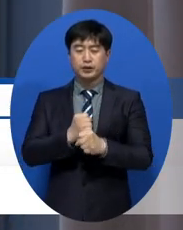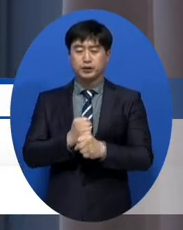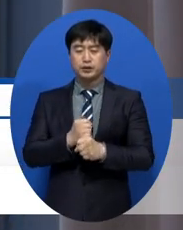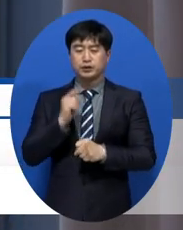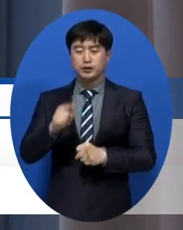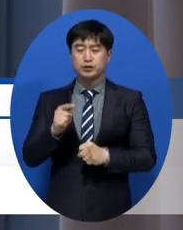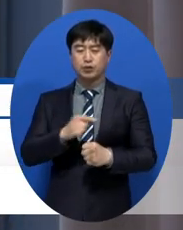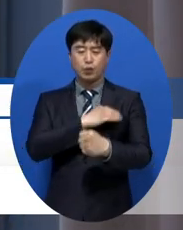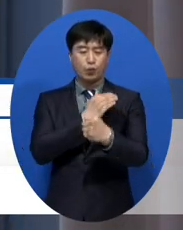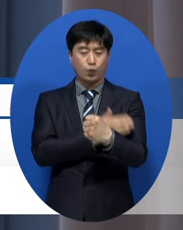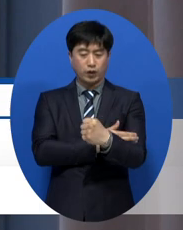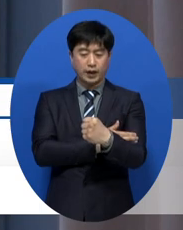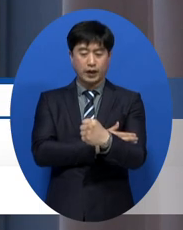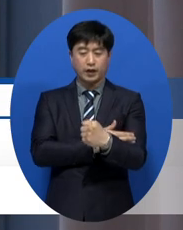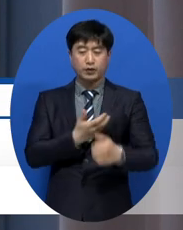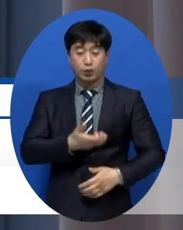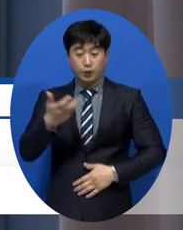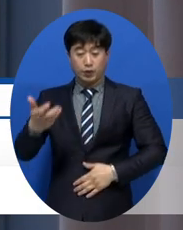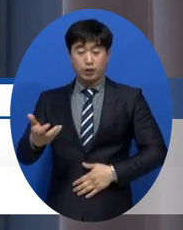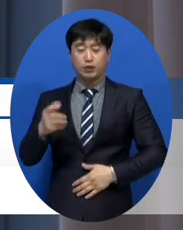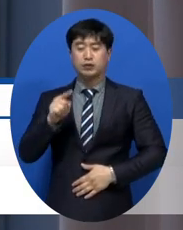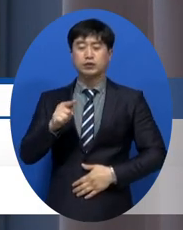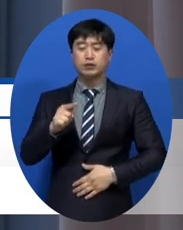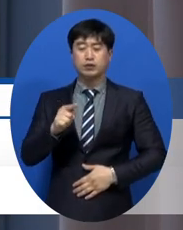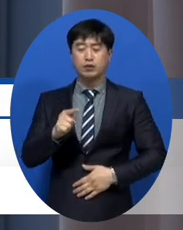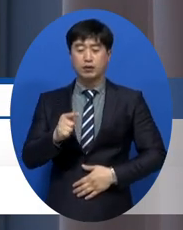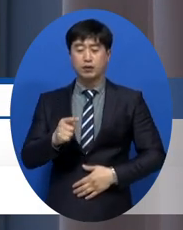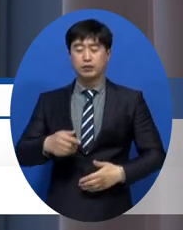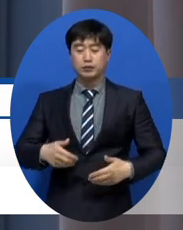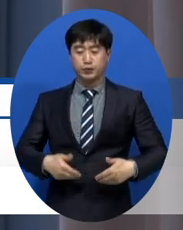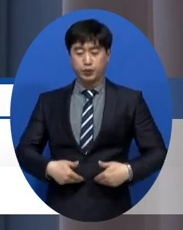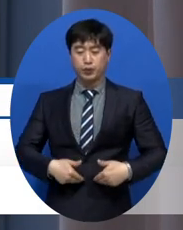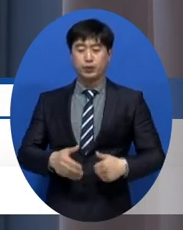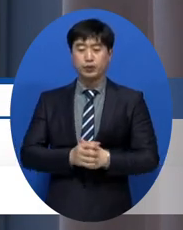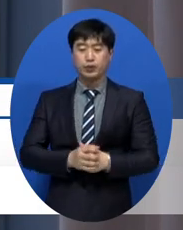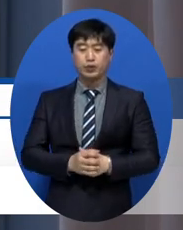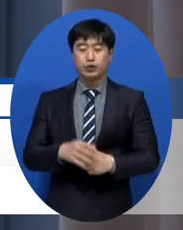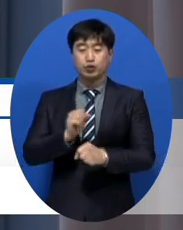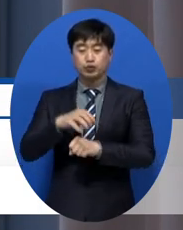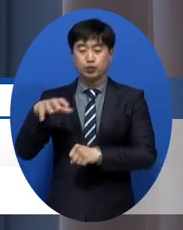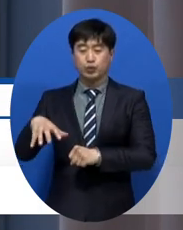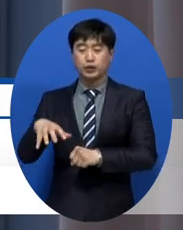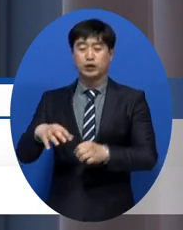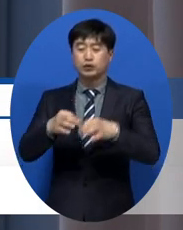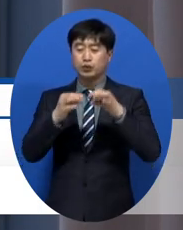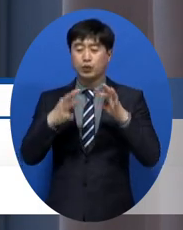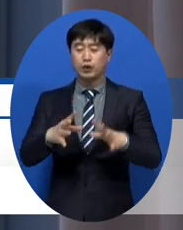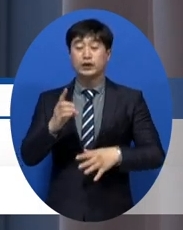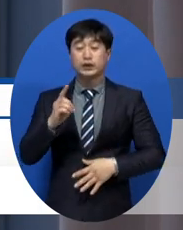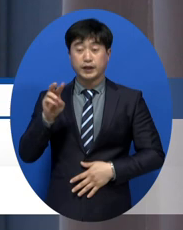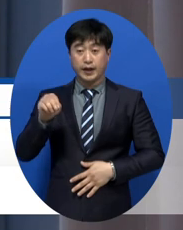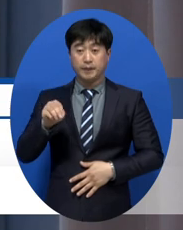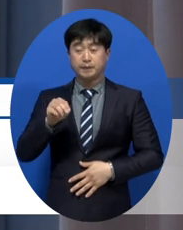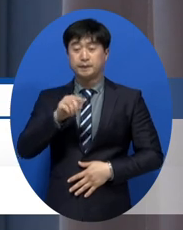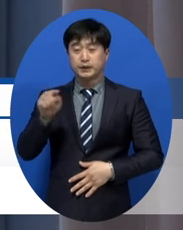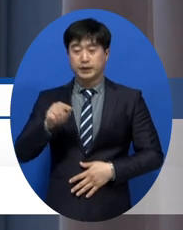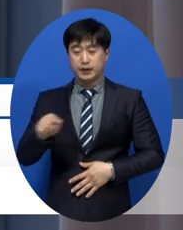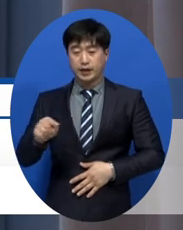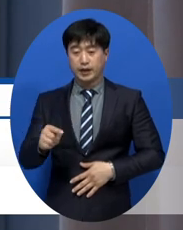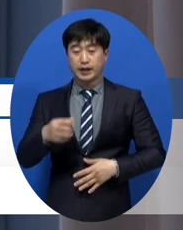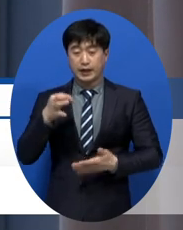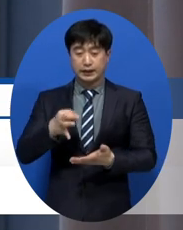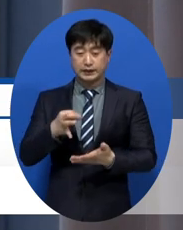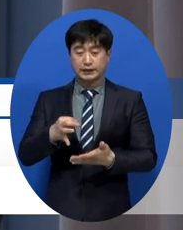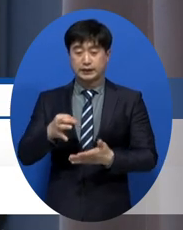그런 권한 이양들을 해나가도록 하겠고요. 저희 연구원에서 그동안 이 DMZ 브랜드 가치,